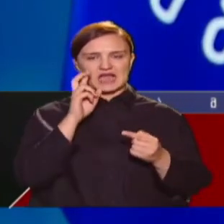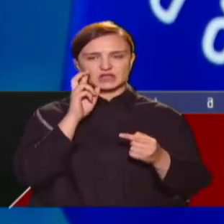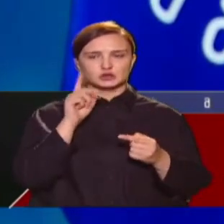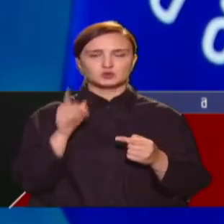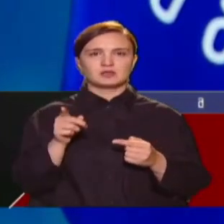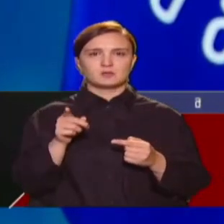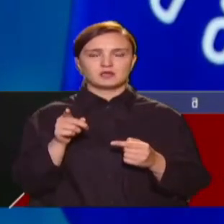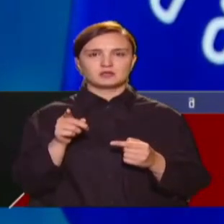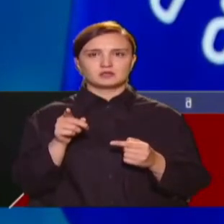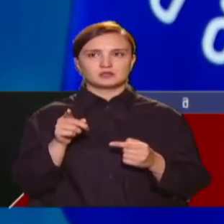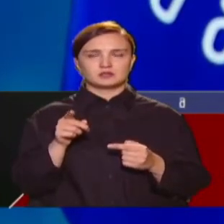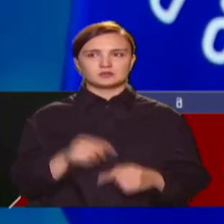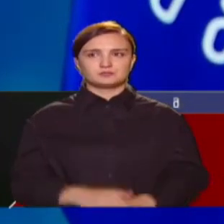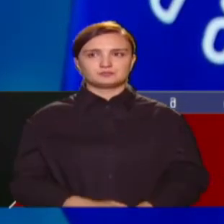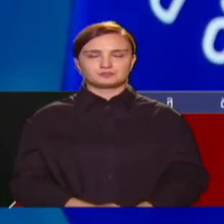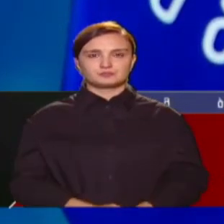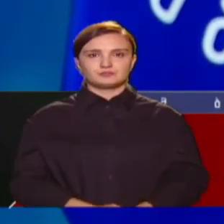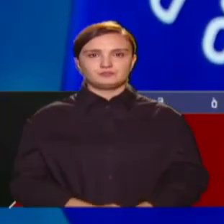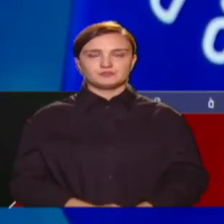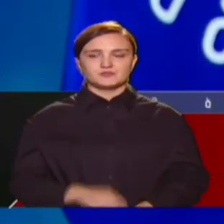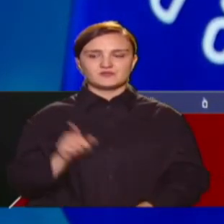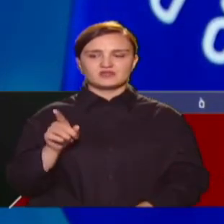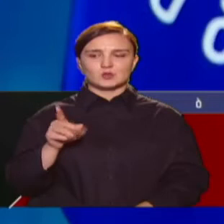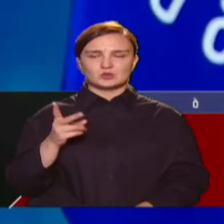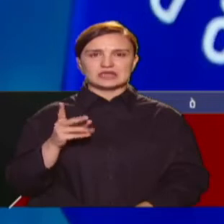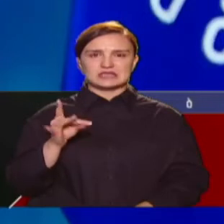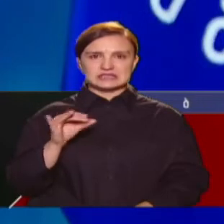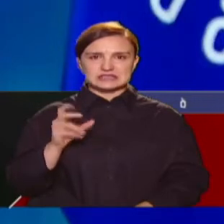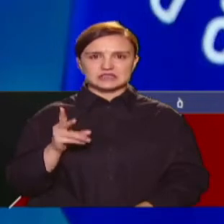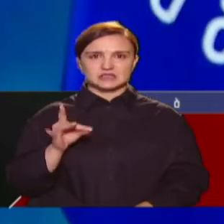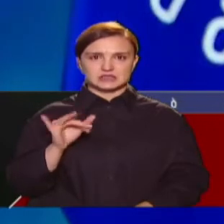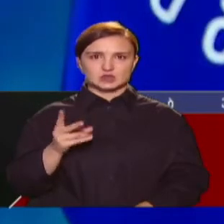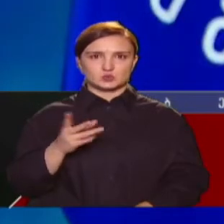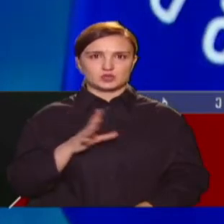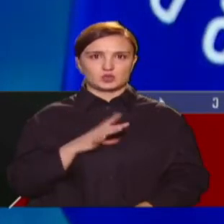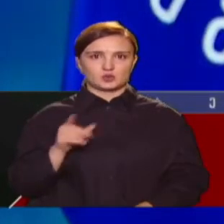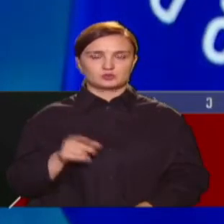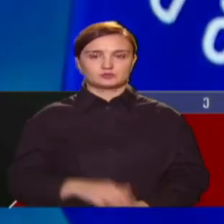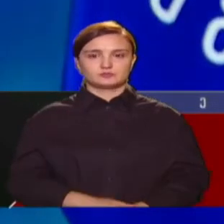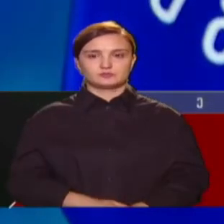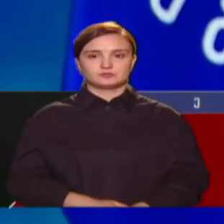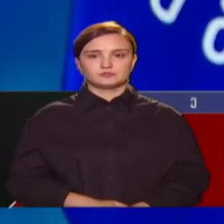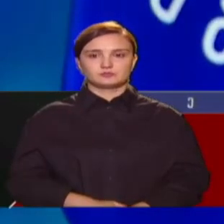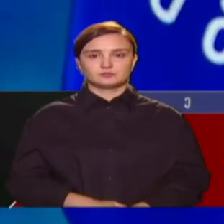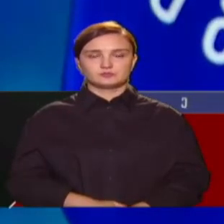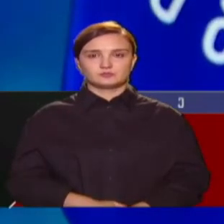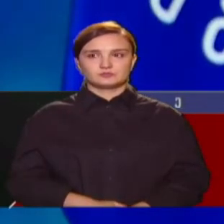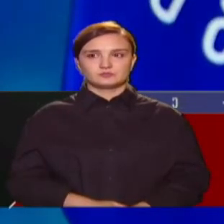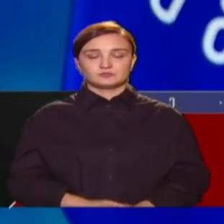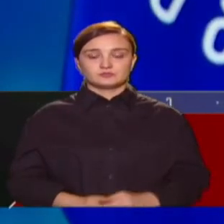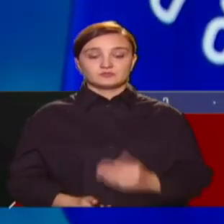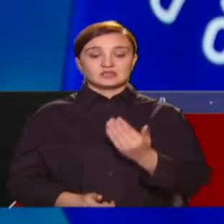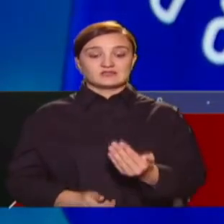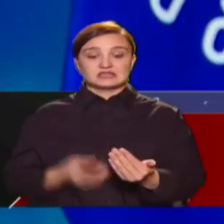ხელისუფლება უფრო რისკიანი უნდა იყოს. Გასაგებია თქვენი პასუხი. Უსაფრთხოებას.